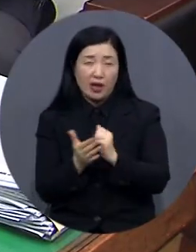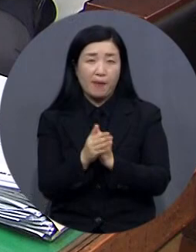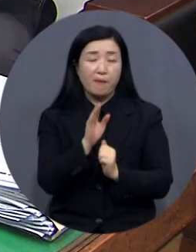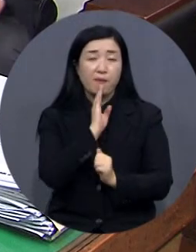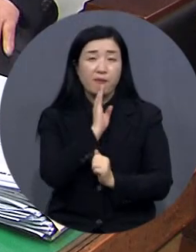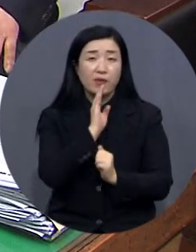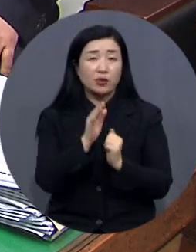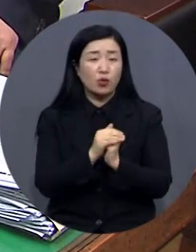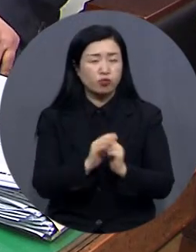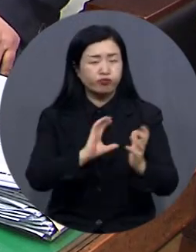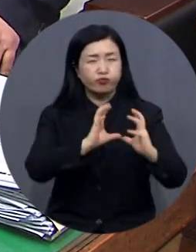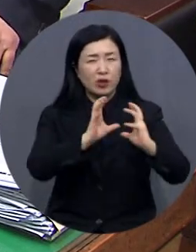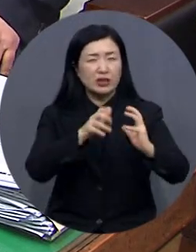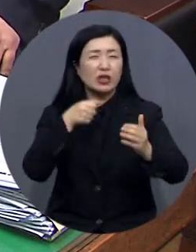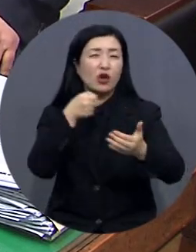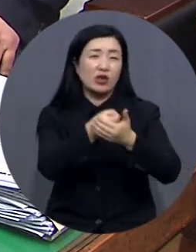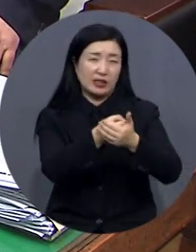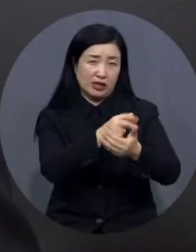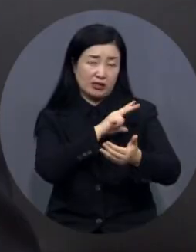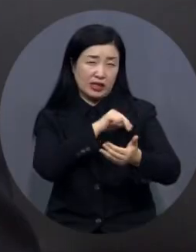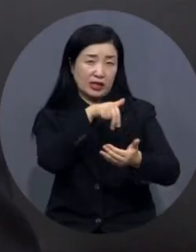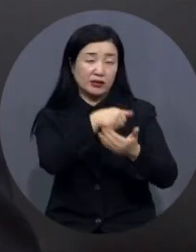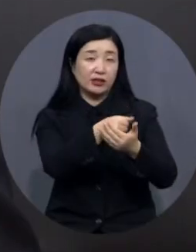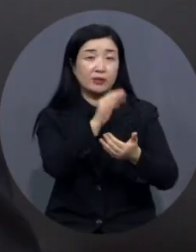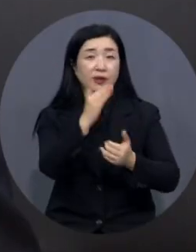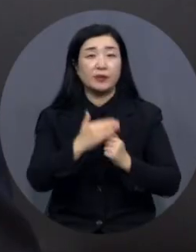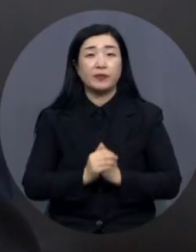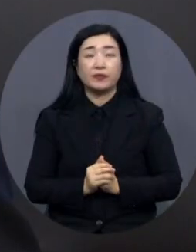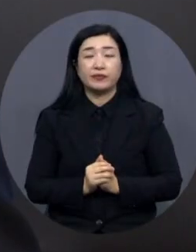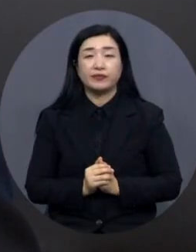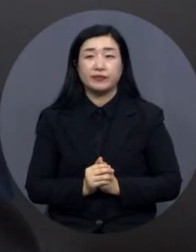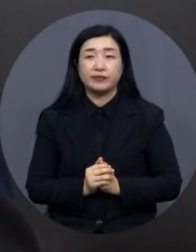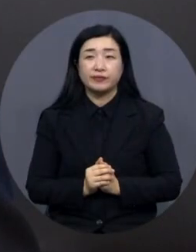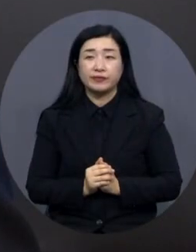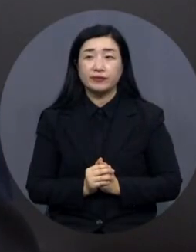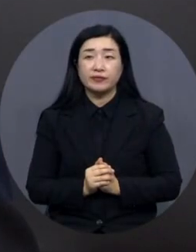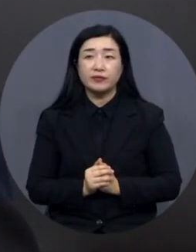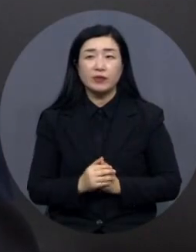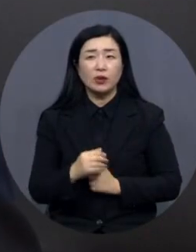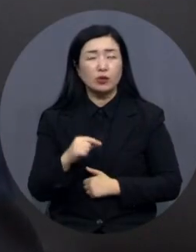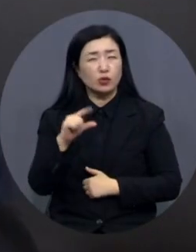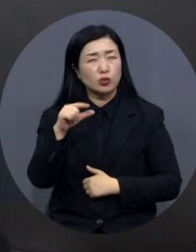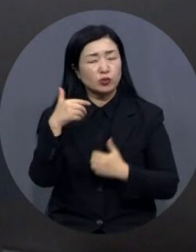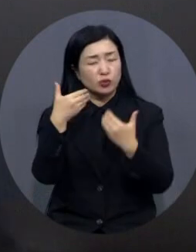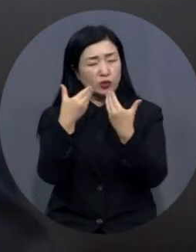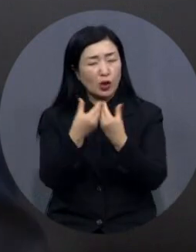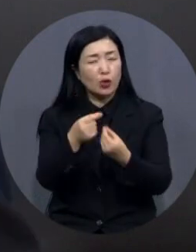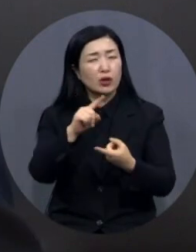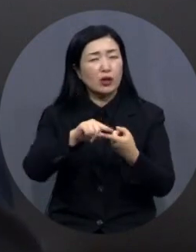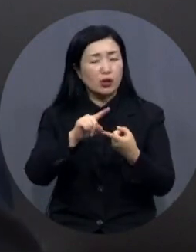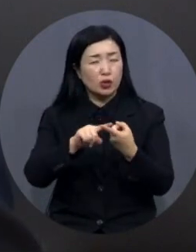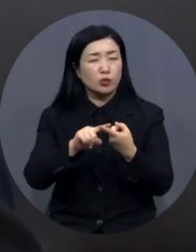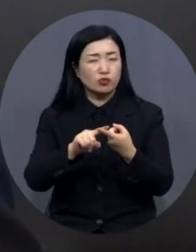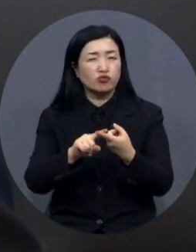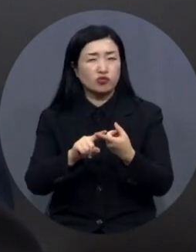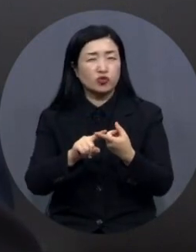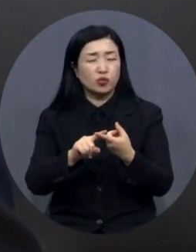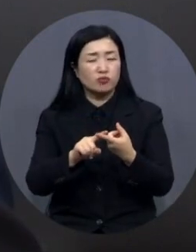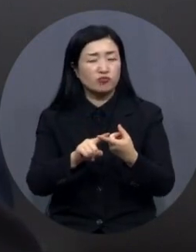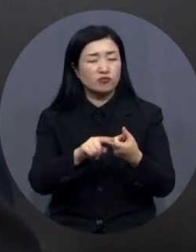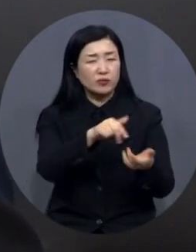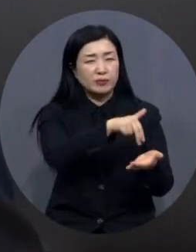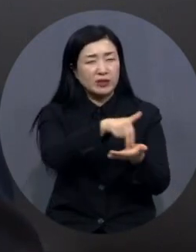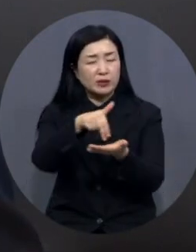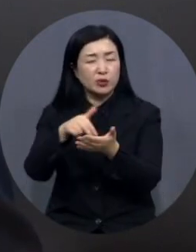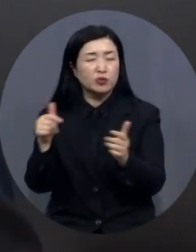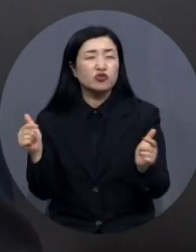전격적으로 상정하기로 결정했습니다. 조금 그 내용을 간격을 줄여졌습니다.